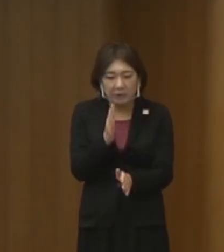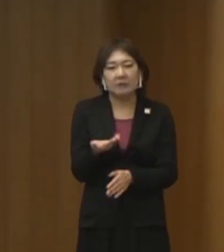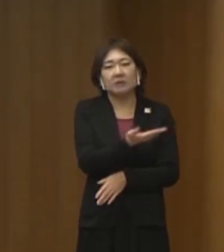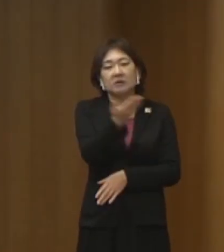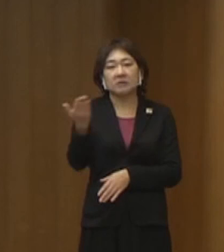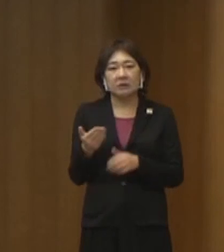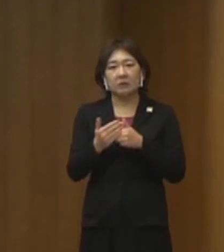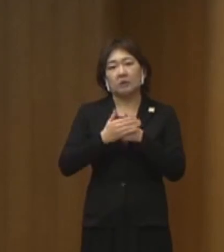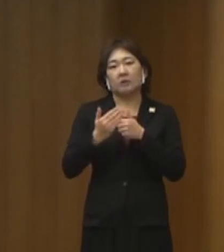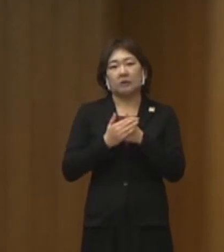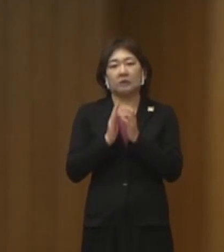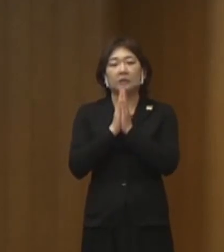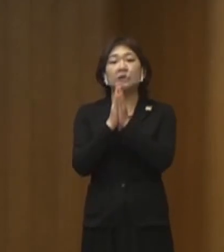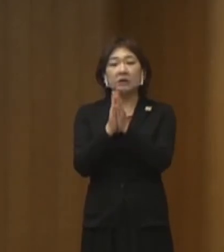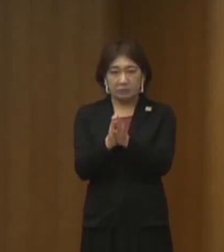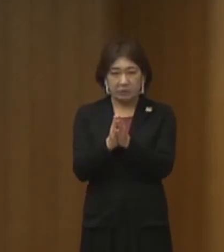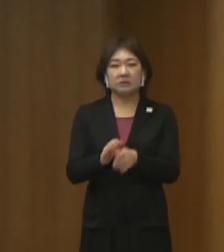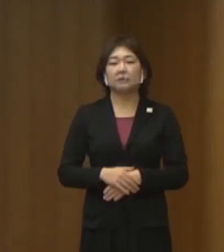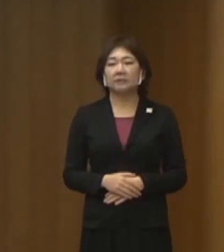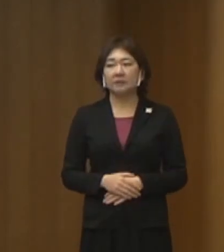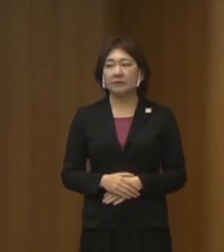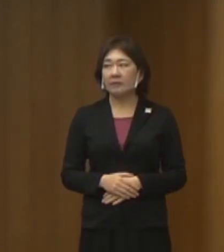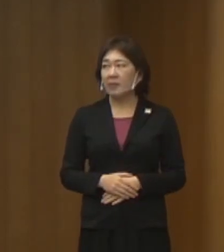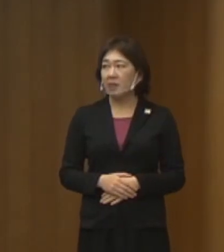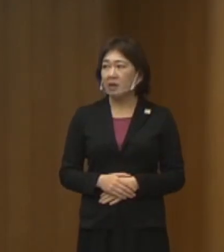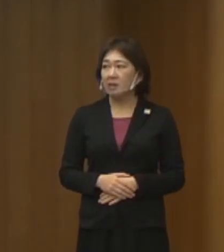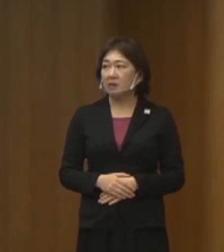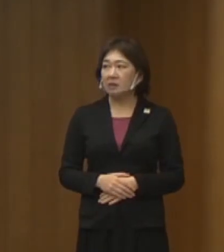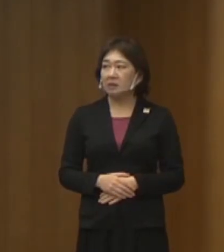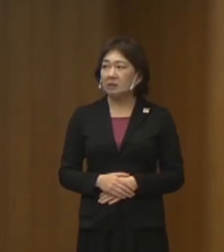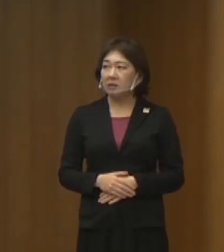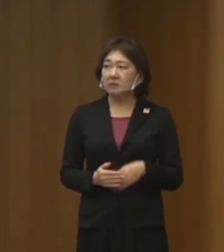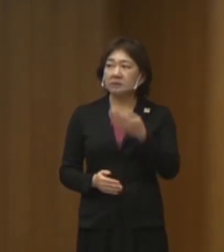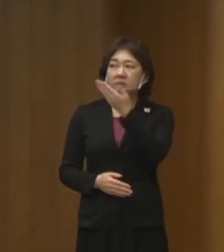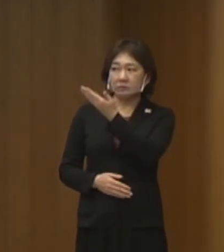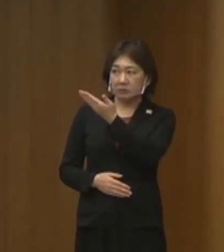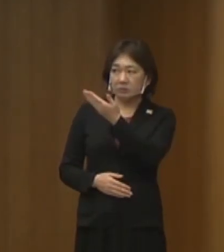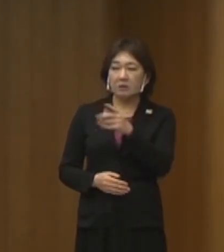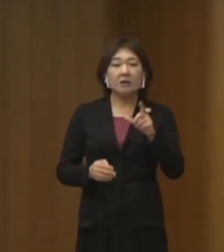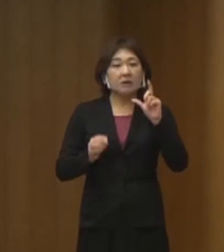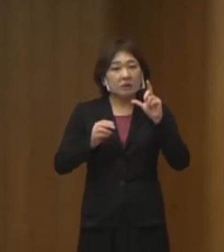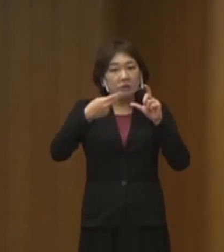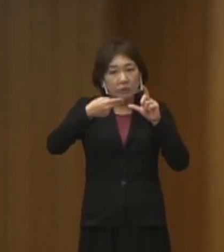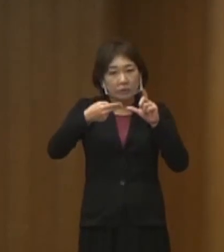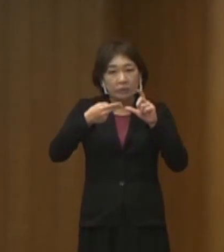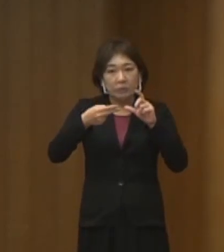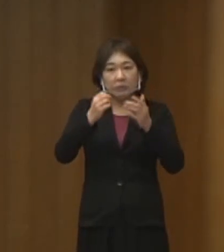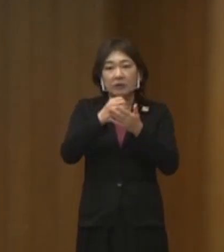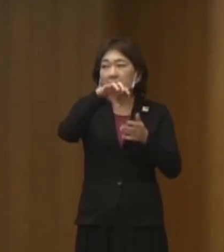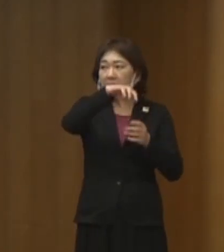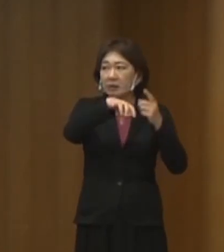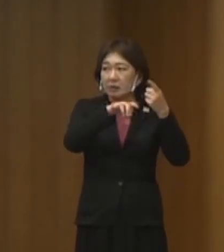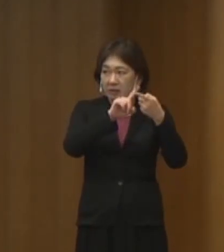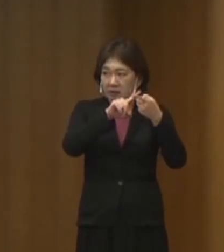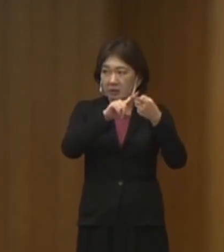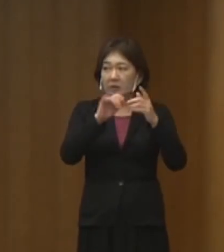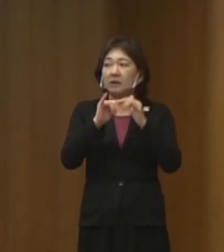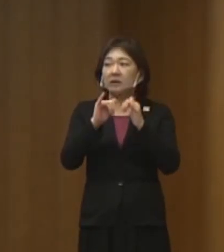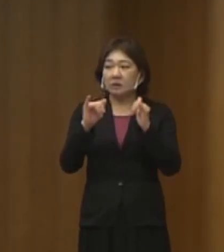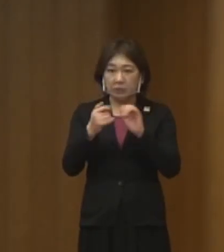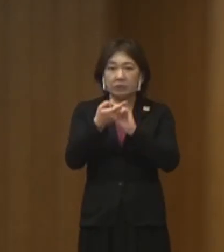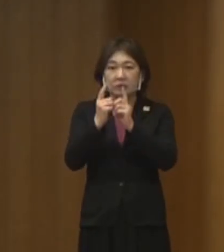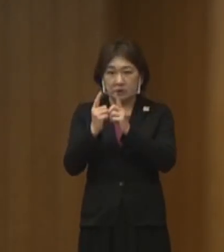へのご協力をお願いをいたします。一つは飲食の機会、二つ目人との接触の